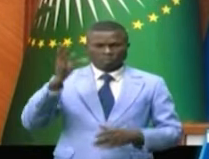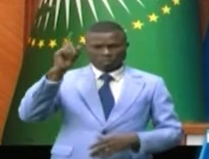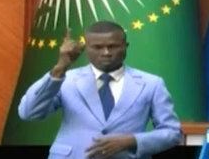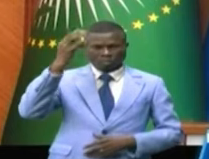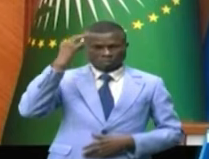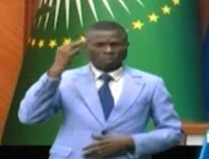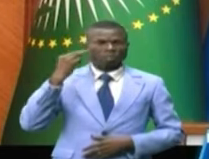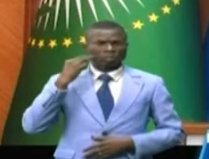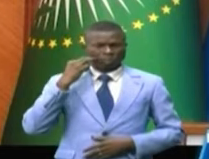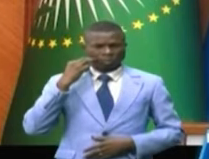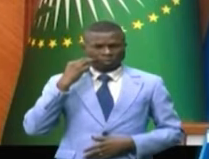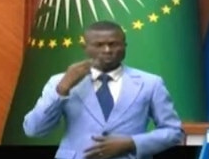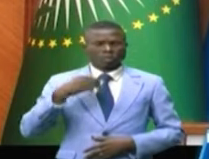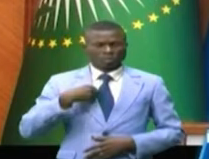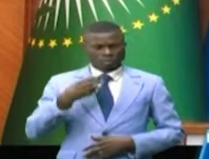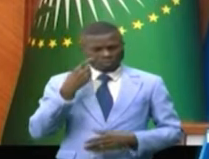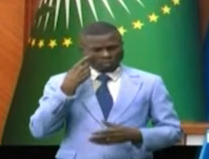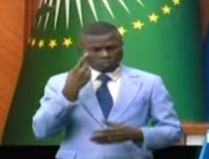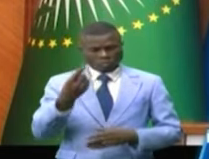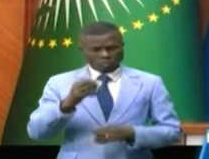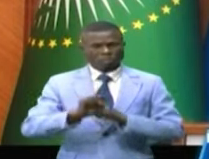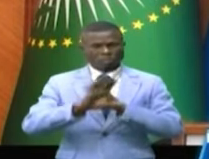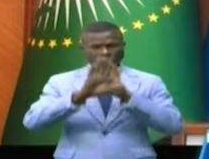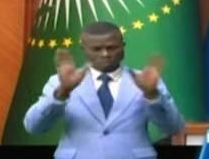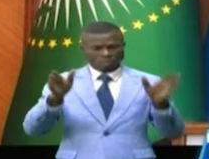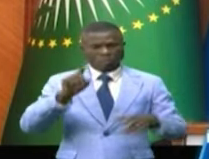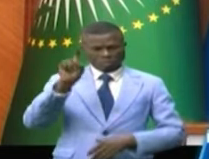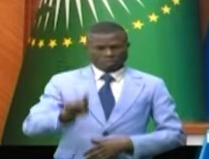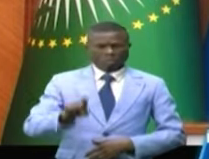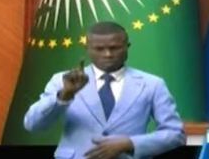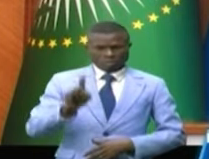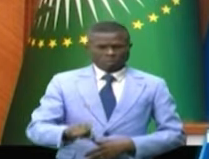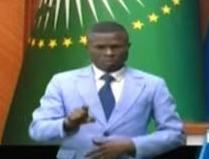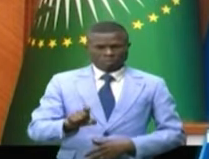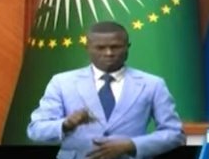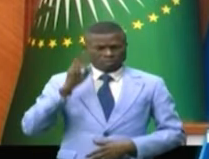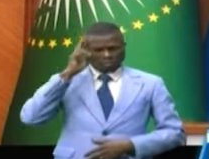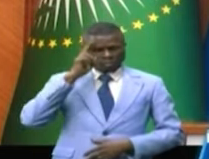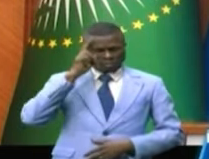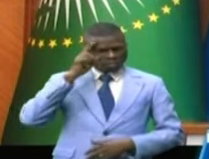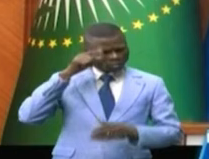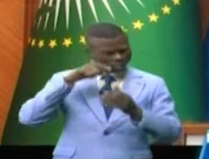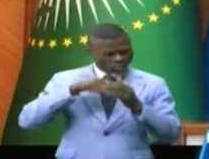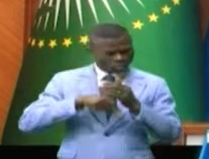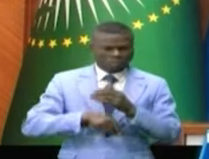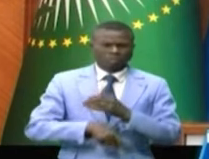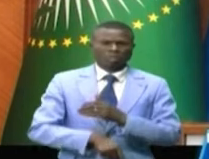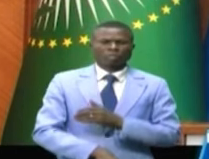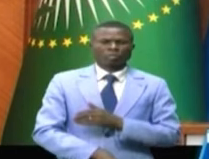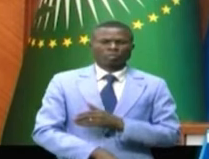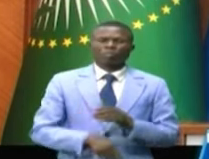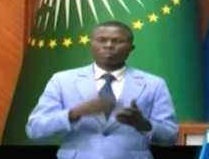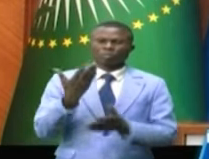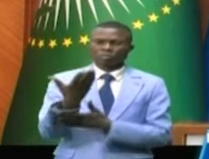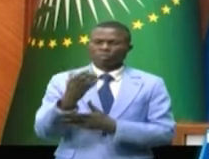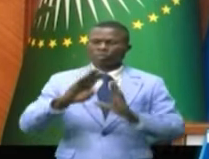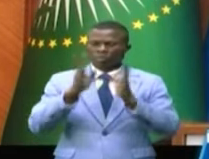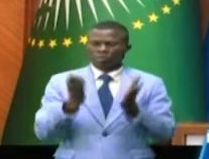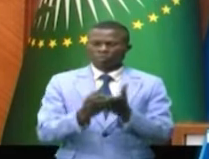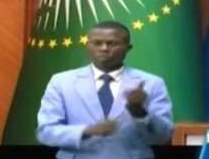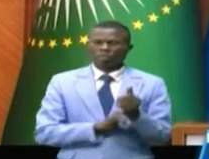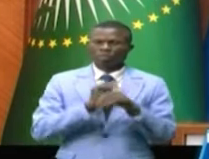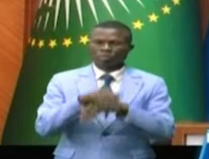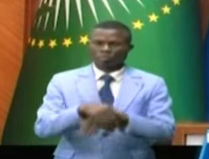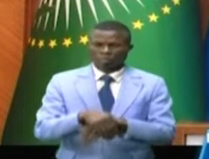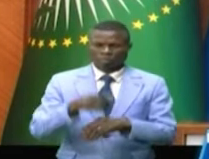ministre, j'apercevais clairement le besoin d'une réflexion approfondie impliquant tous les acteurs concernés